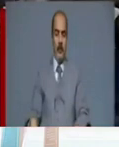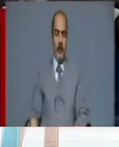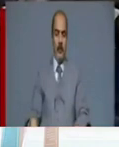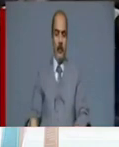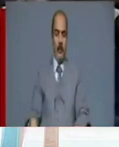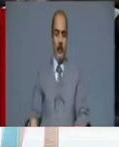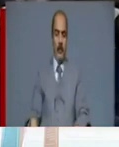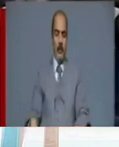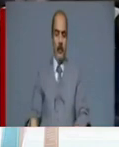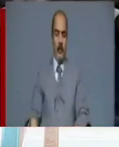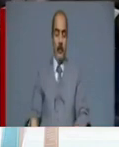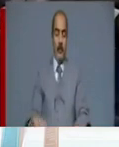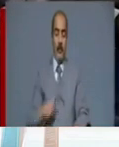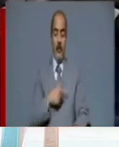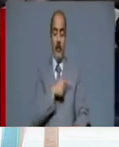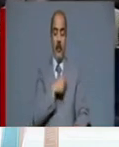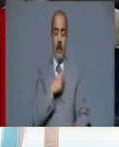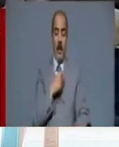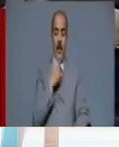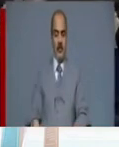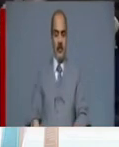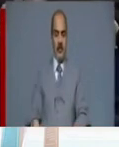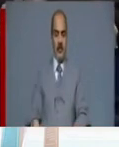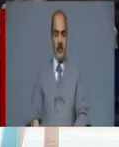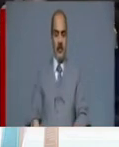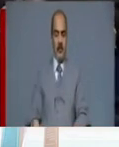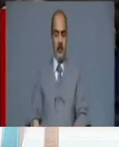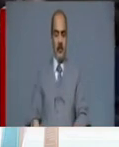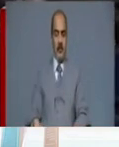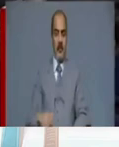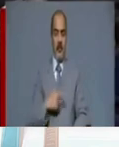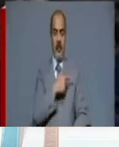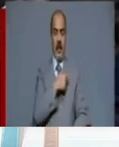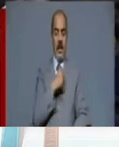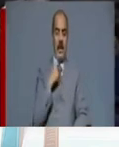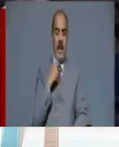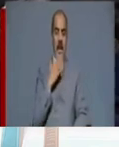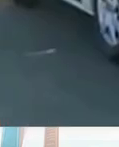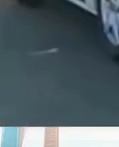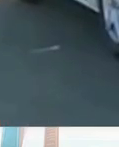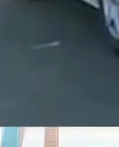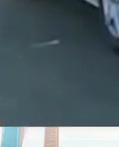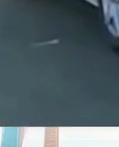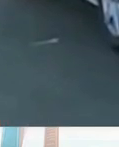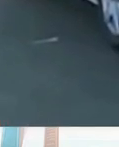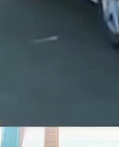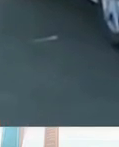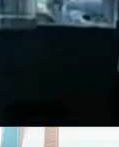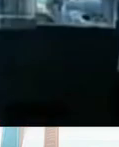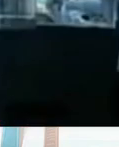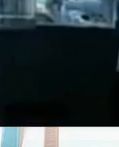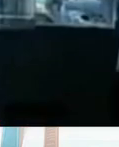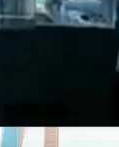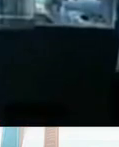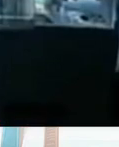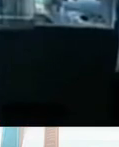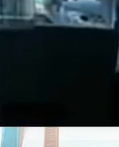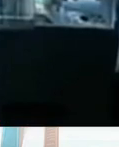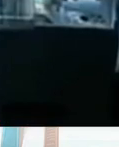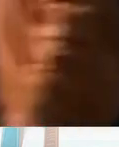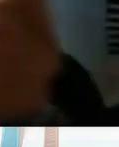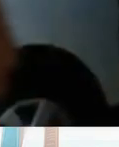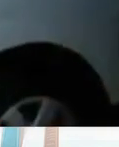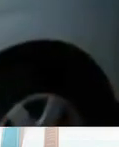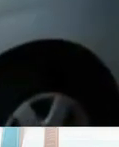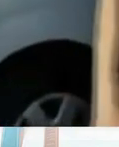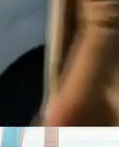الشارع لما بيشوفوكي سايقه اتوبيس او ميني باص، وطبعا مش معتادين دايما نشوف، يعني بتشوف سيدات بيسوقوا عربيات